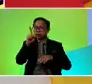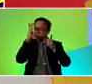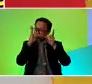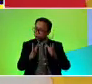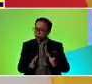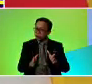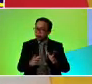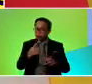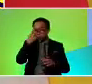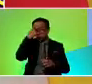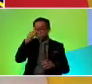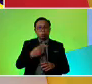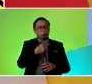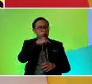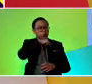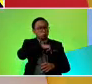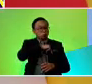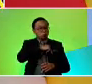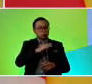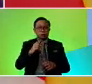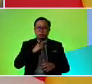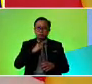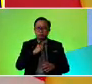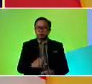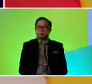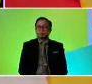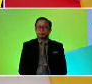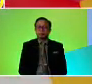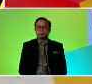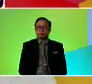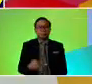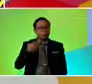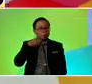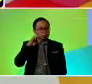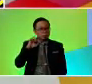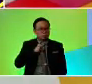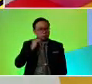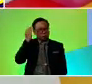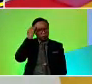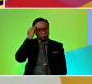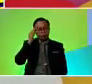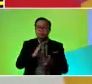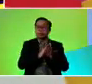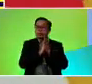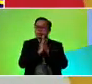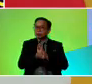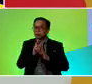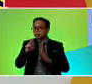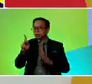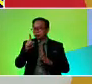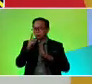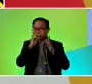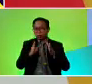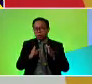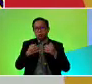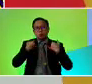demi kepentingan sendiri eksploitasi yang saya tahu ialah menjadikan seseorang itu sebagai gaya